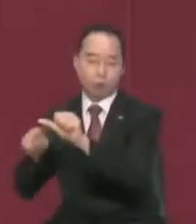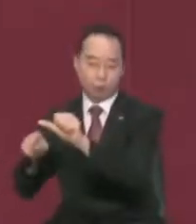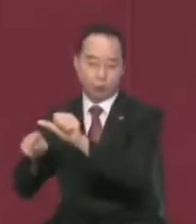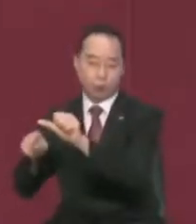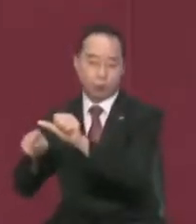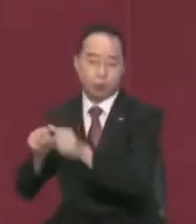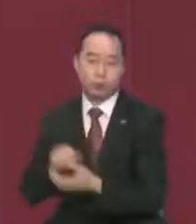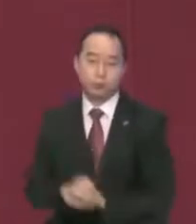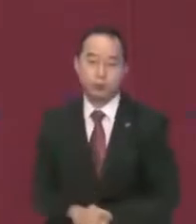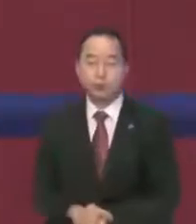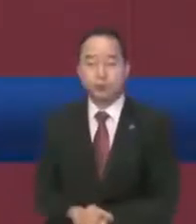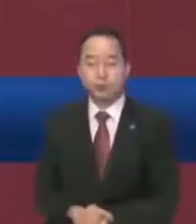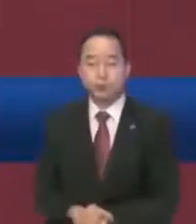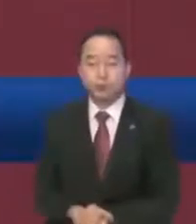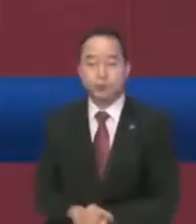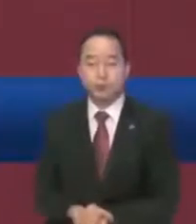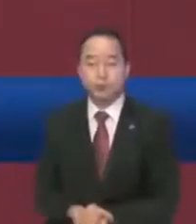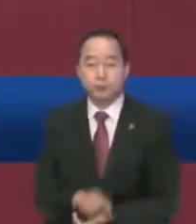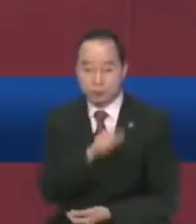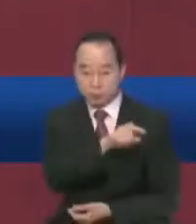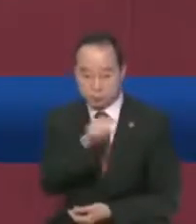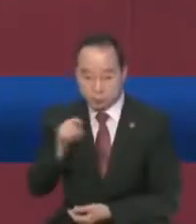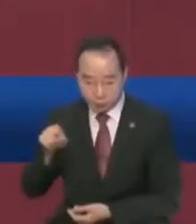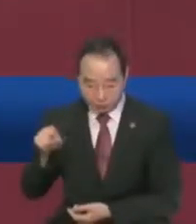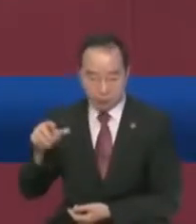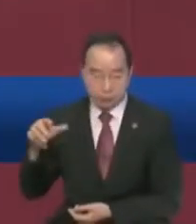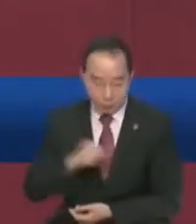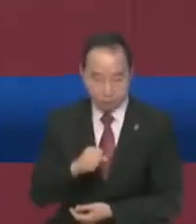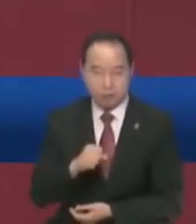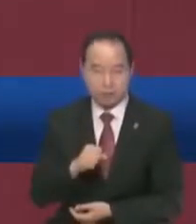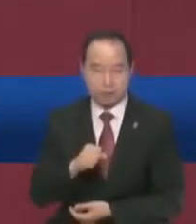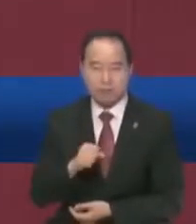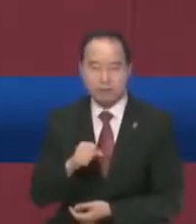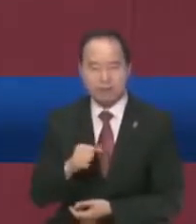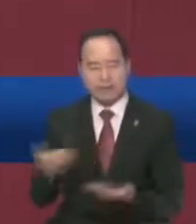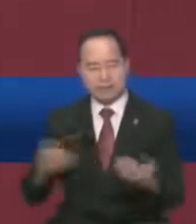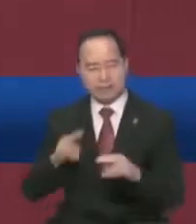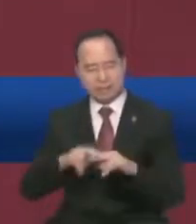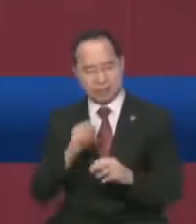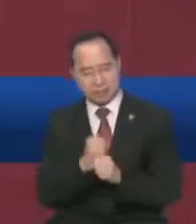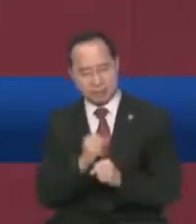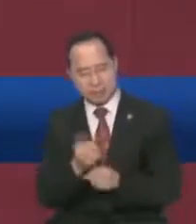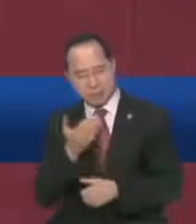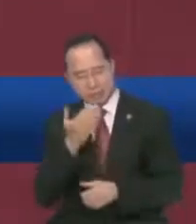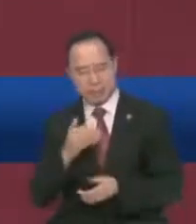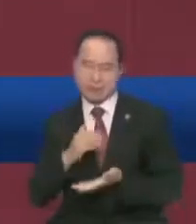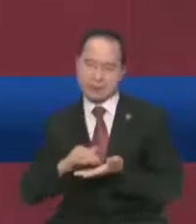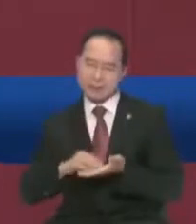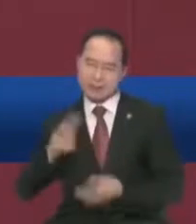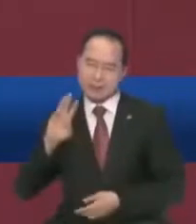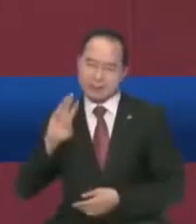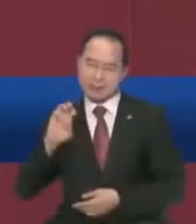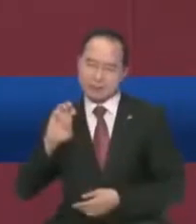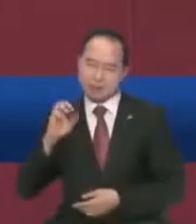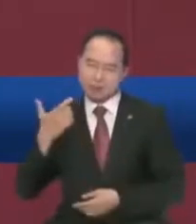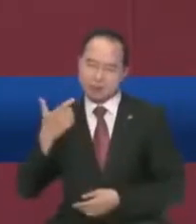원입니다. 그것으로 일단 36만 개의 일자리를 창출하려 합니다.